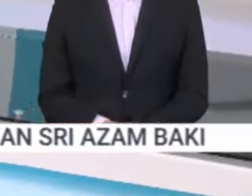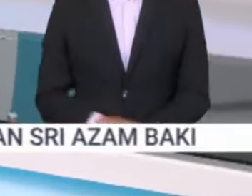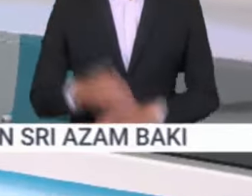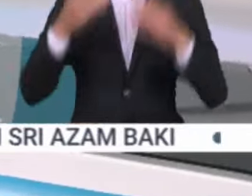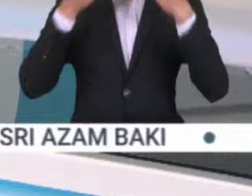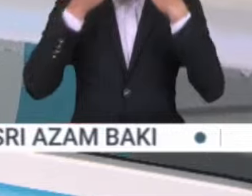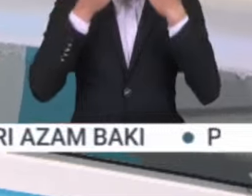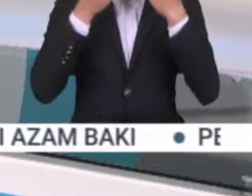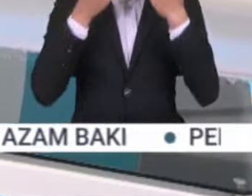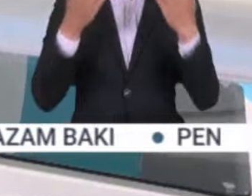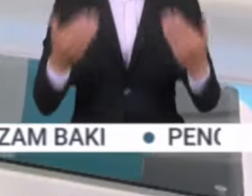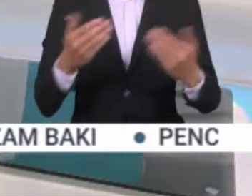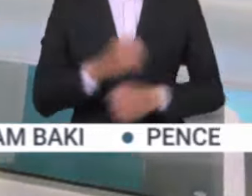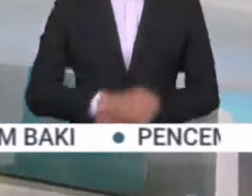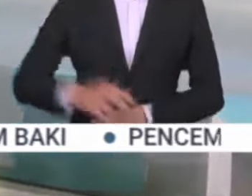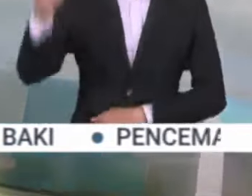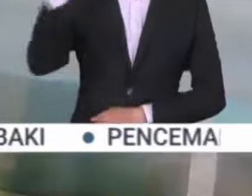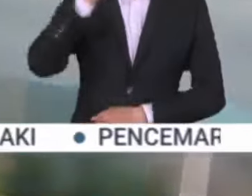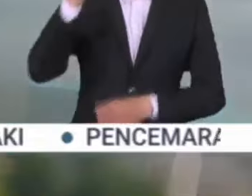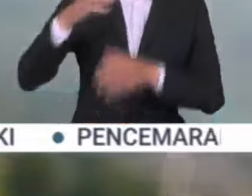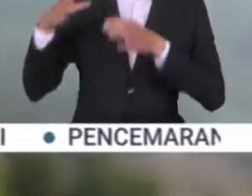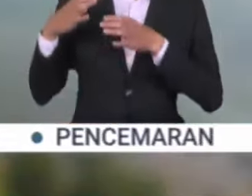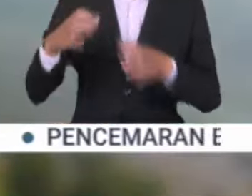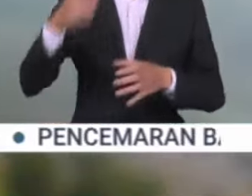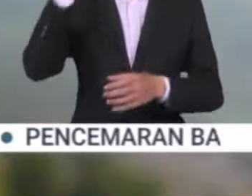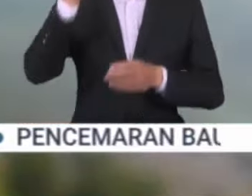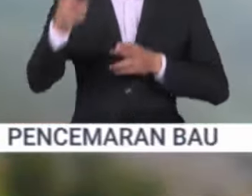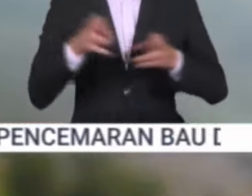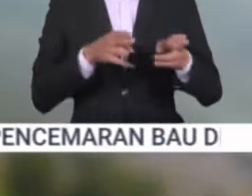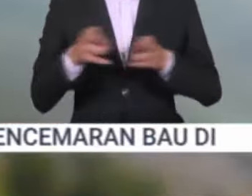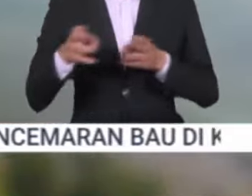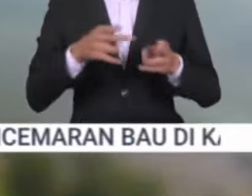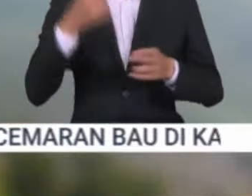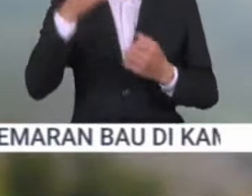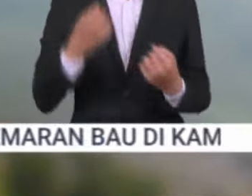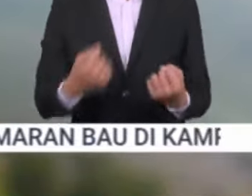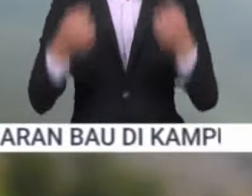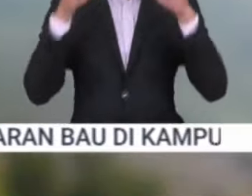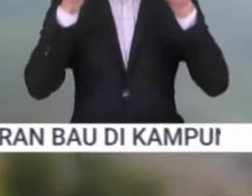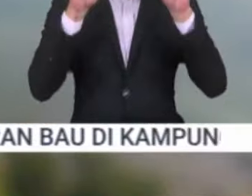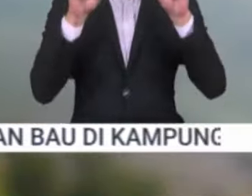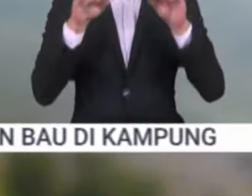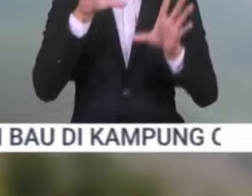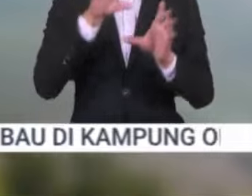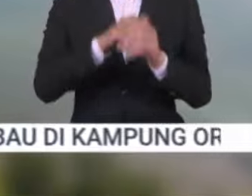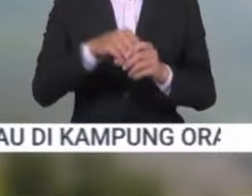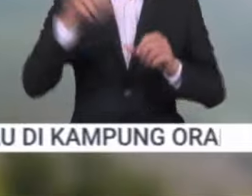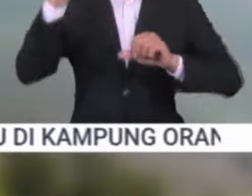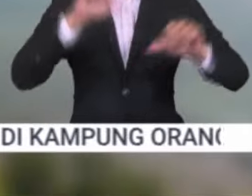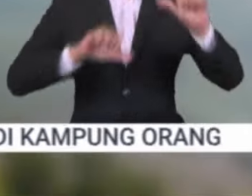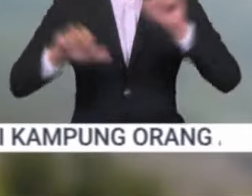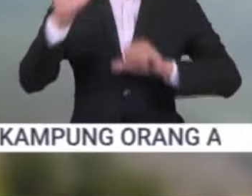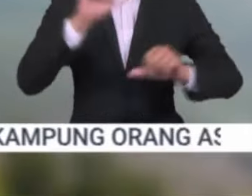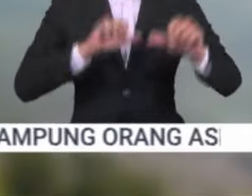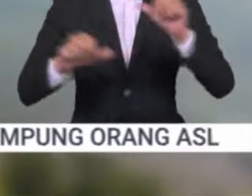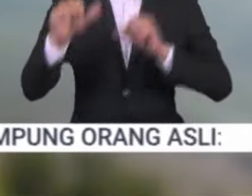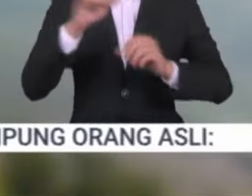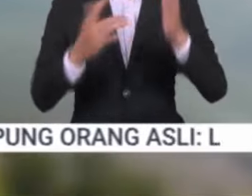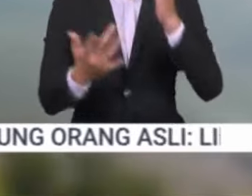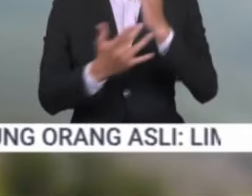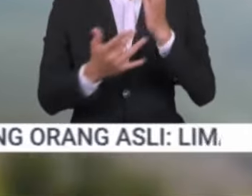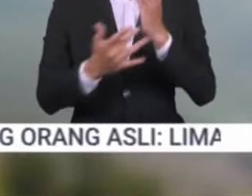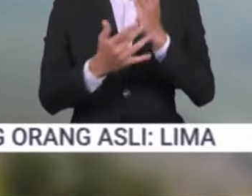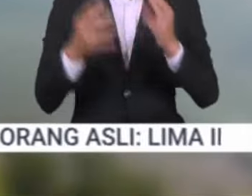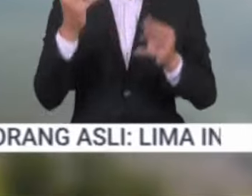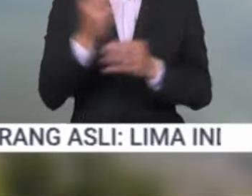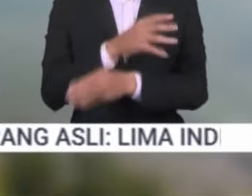Baik, terima kasih Syahira. Kerajaan komited memastikan usaha kepada pengukuhan pendidikan dalam bidang sains, teknologi,